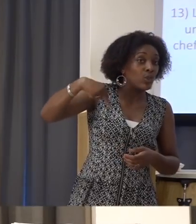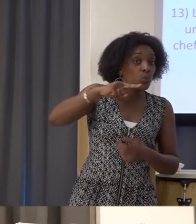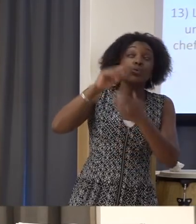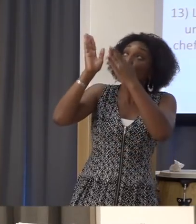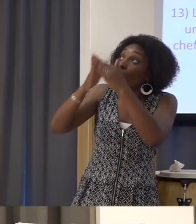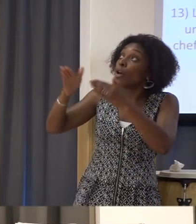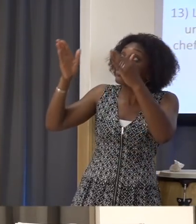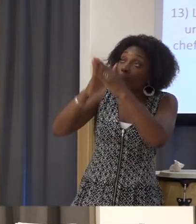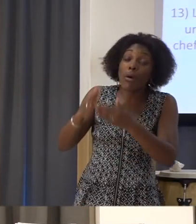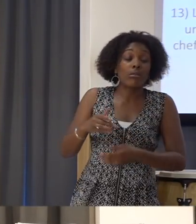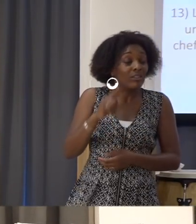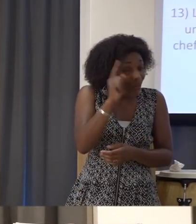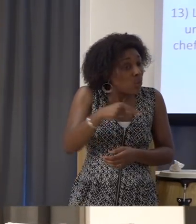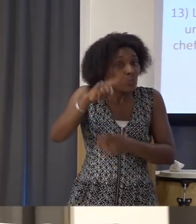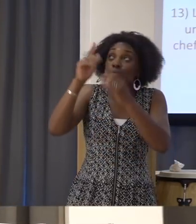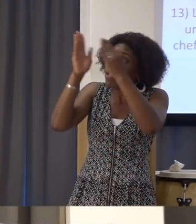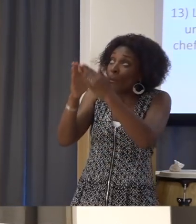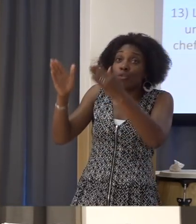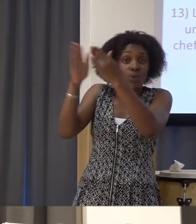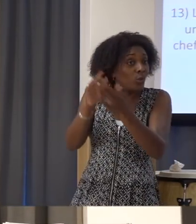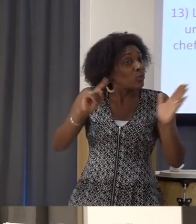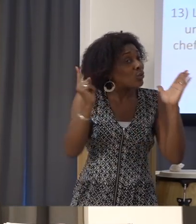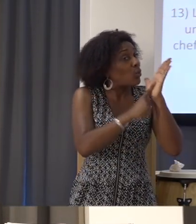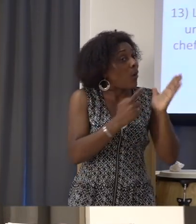chrétiens ont.